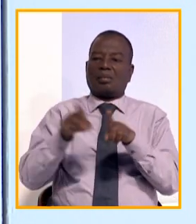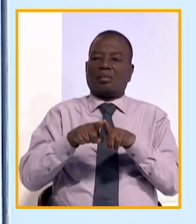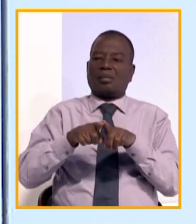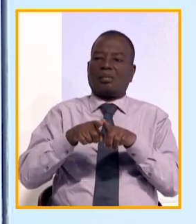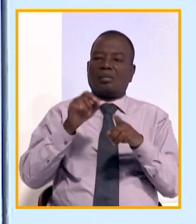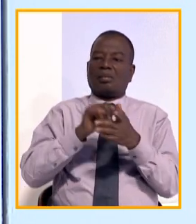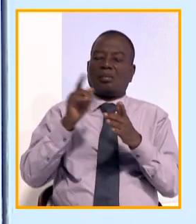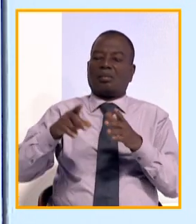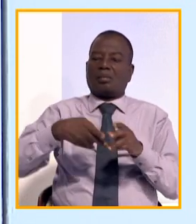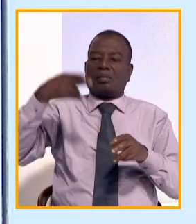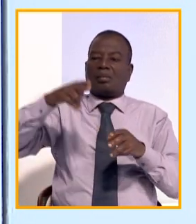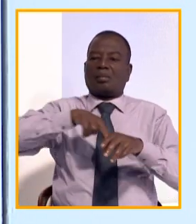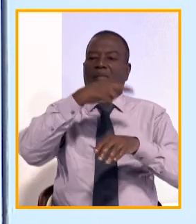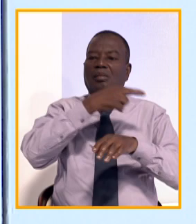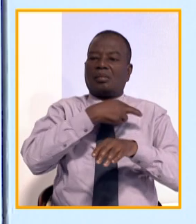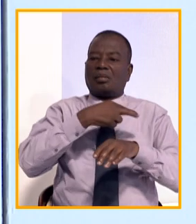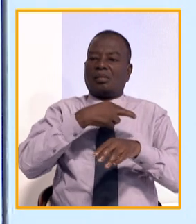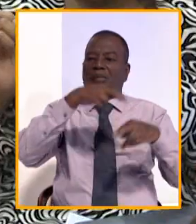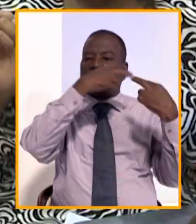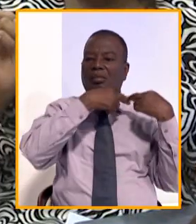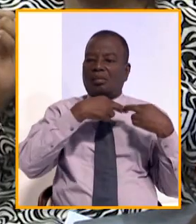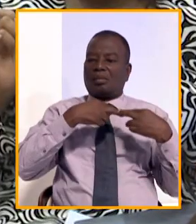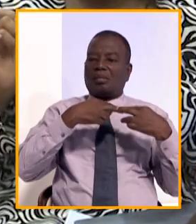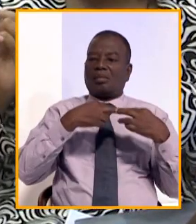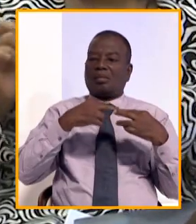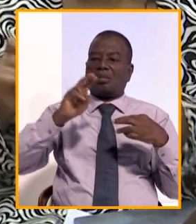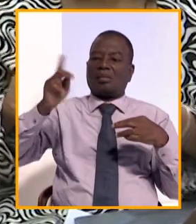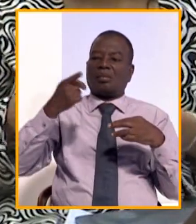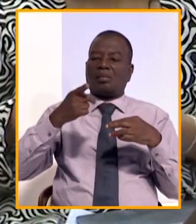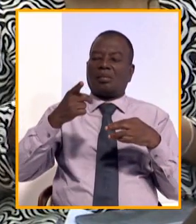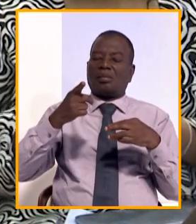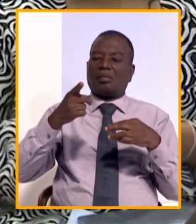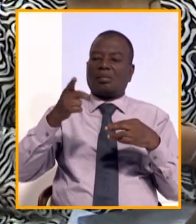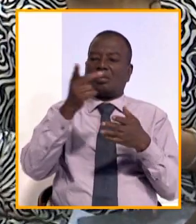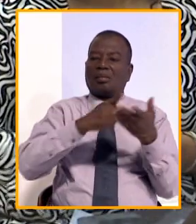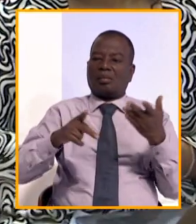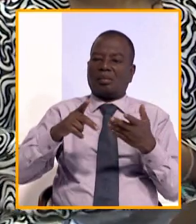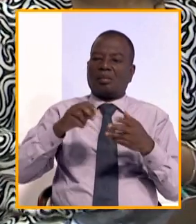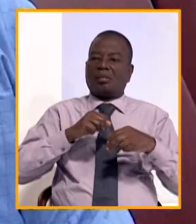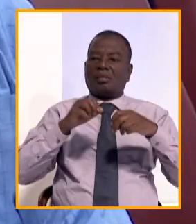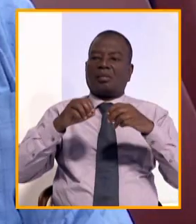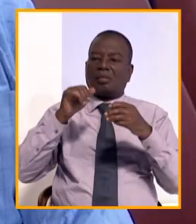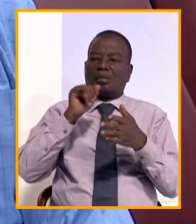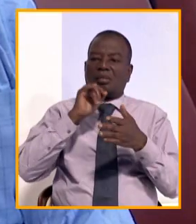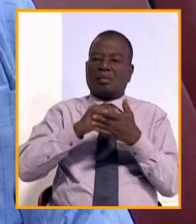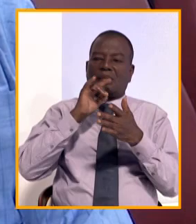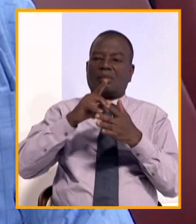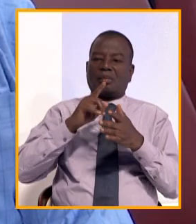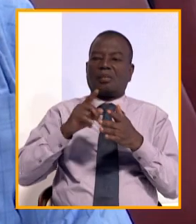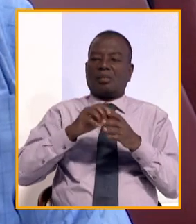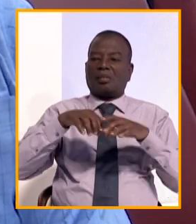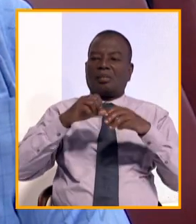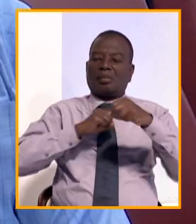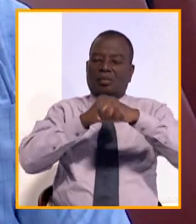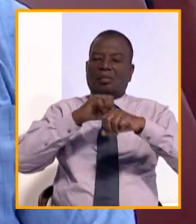des hauts responsables impliqués dans l'exécution des projets publics. La première session va porter sur la question de la protection sociale. Les autres sessions vont porter